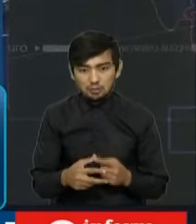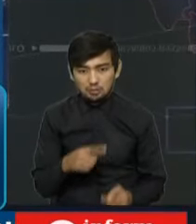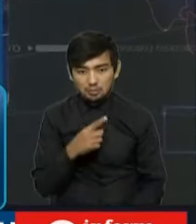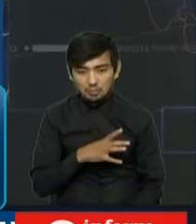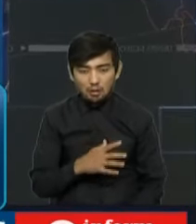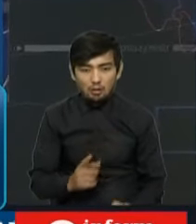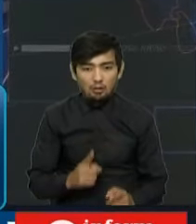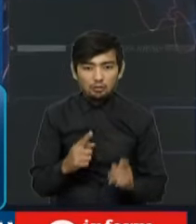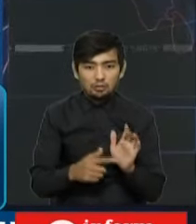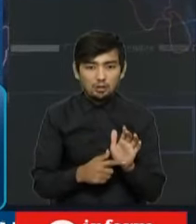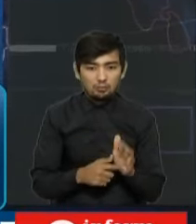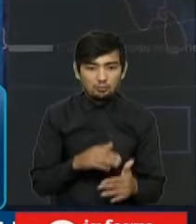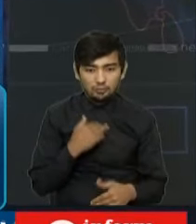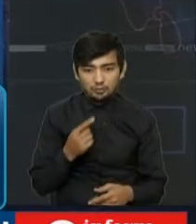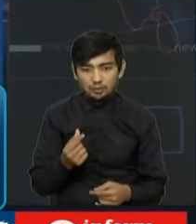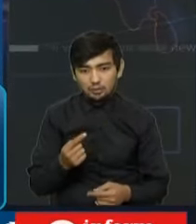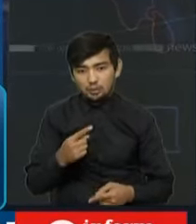возврата денежных средств,